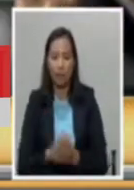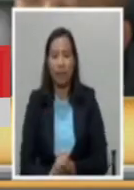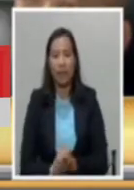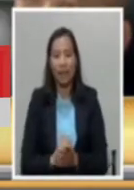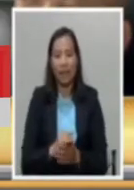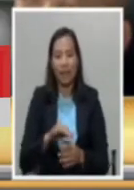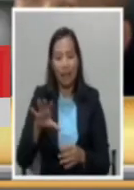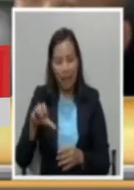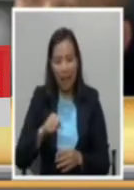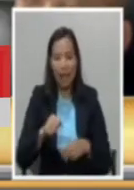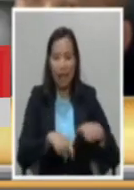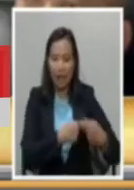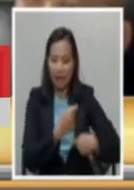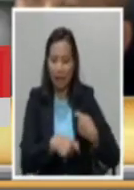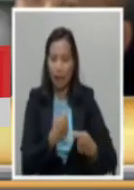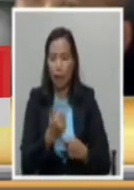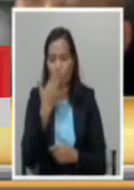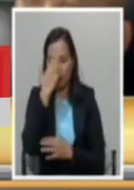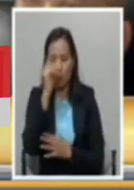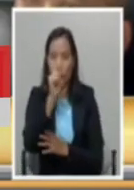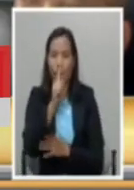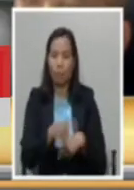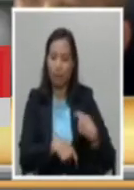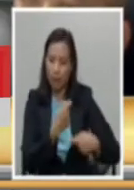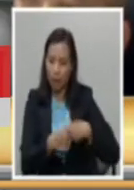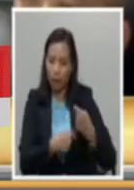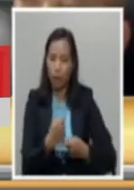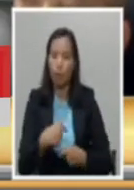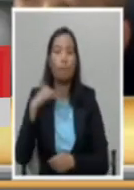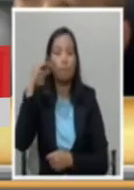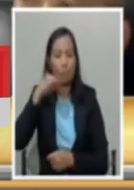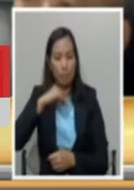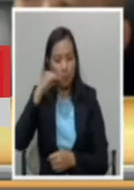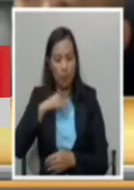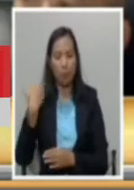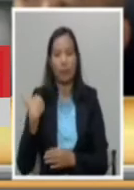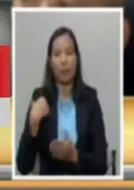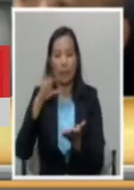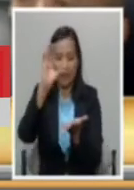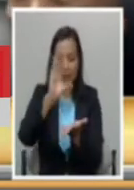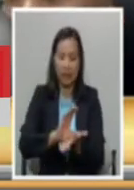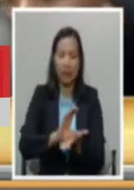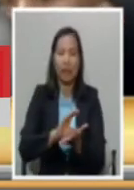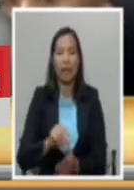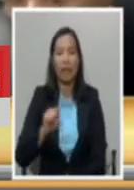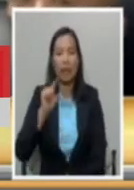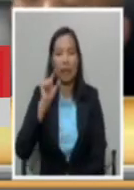ช้ได้เพราะมีรายจ่ายประจำอยู่แล้วเหลือเงินที่จะเป็นงบลงทุนเพียง